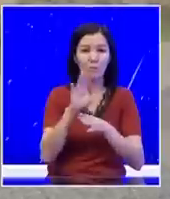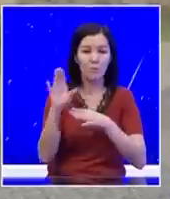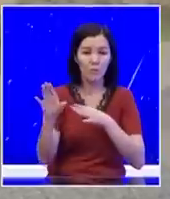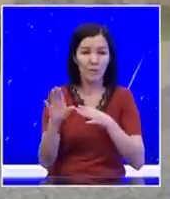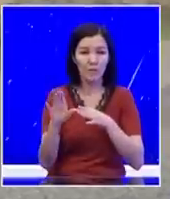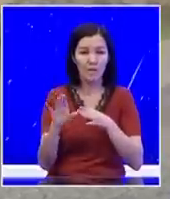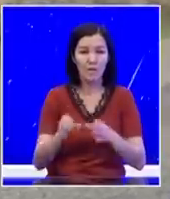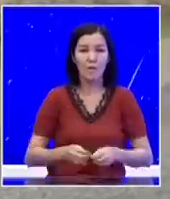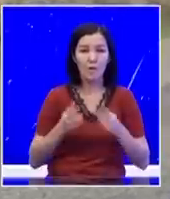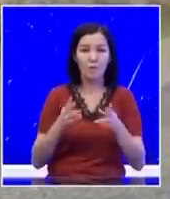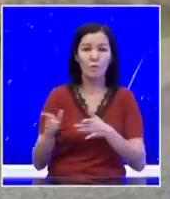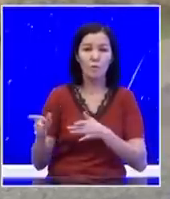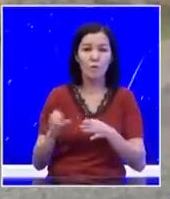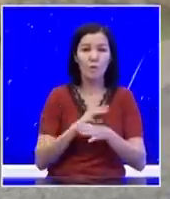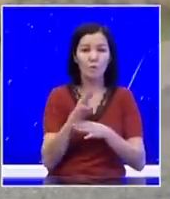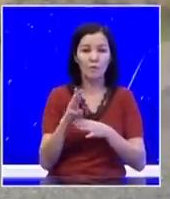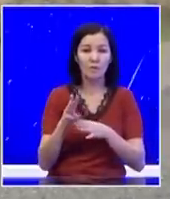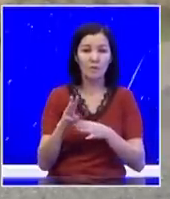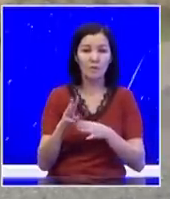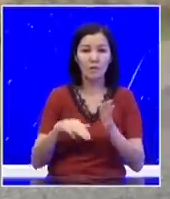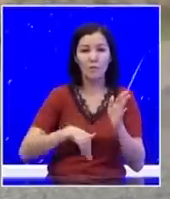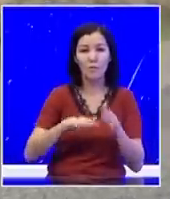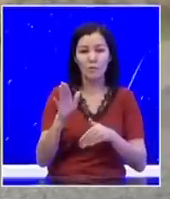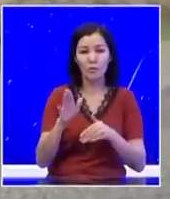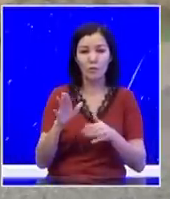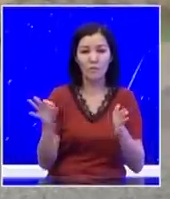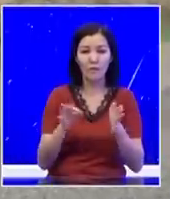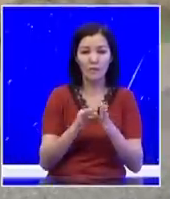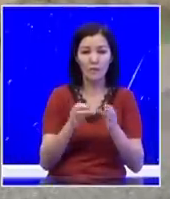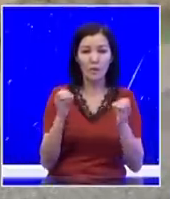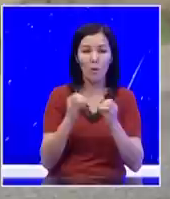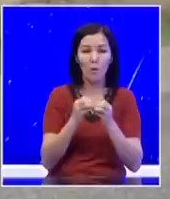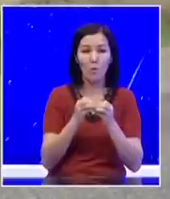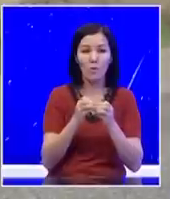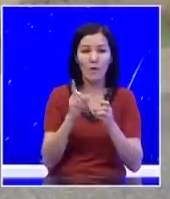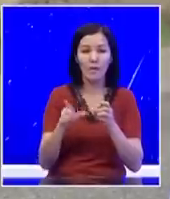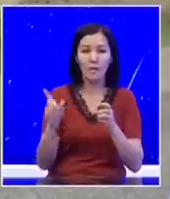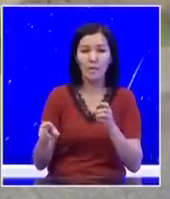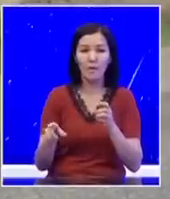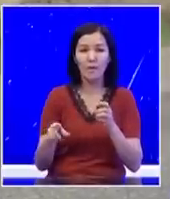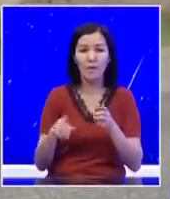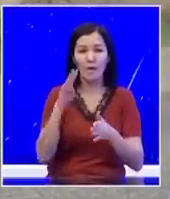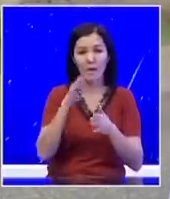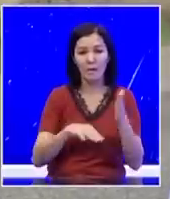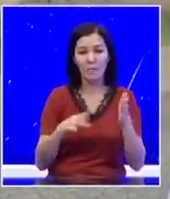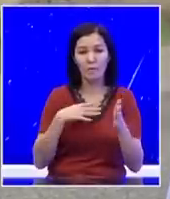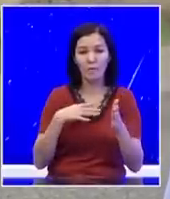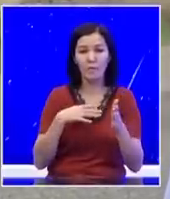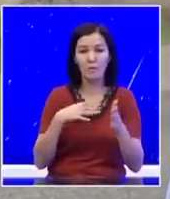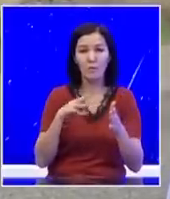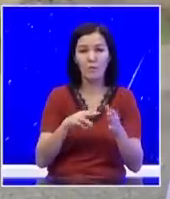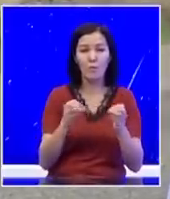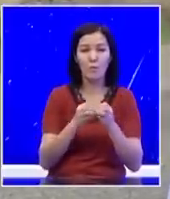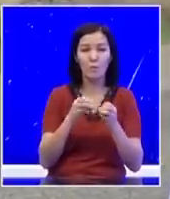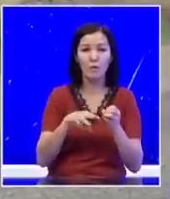Жолдық қауіпсіздігін қамтамасыз ету және жол жақсарту мақсатында және 10 лауазымды тұлғаға айыппұл салынды. 10 МРП,